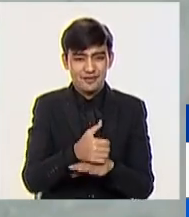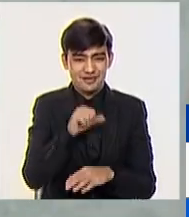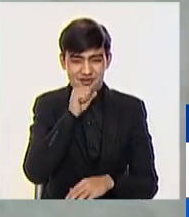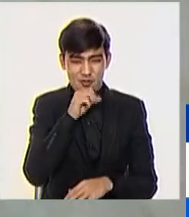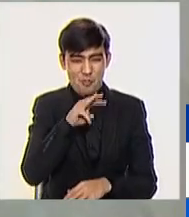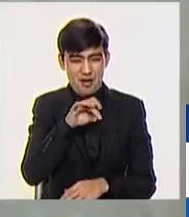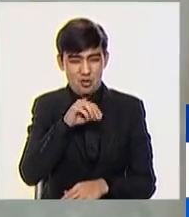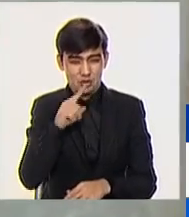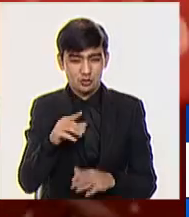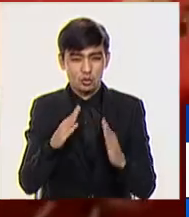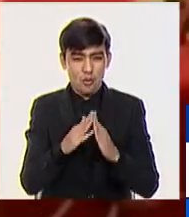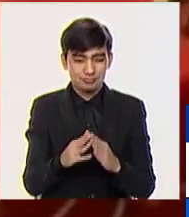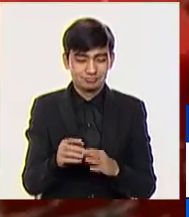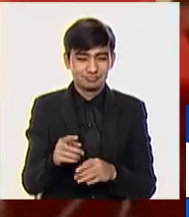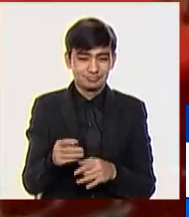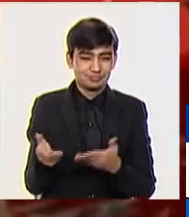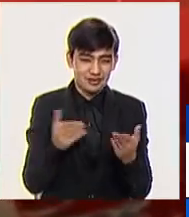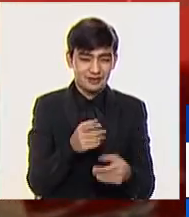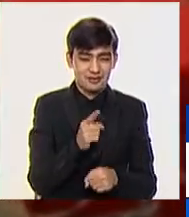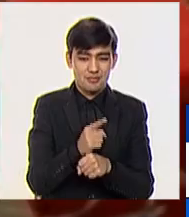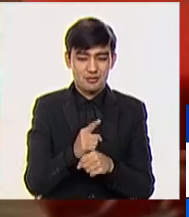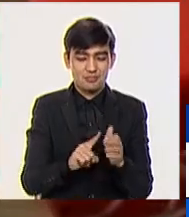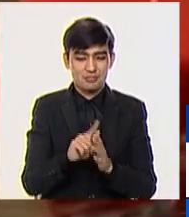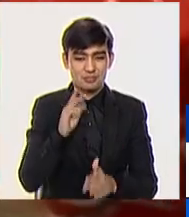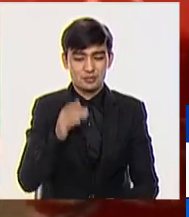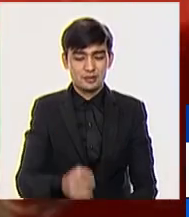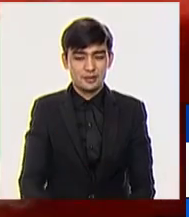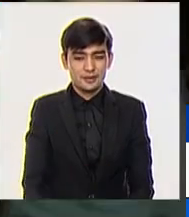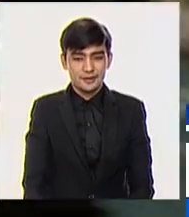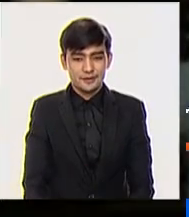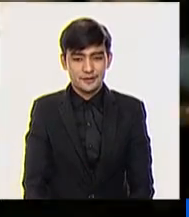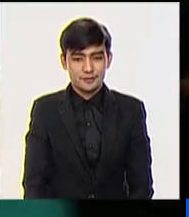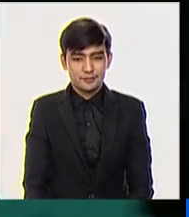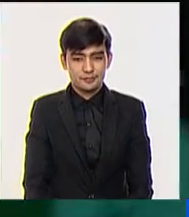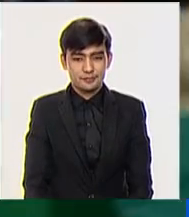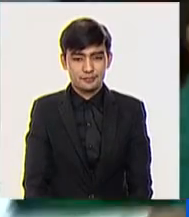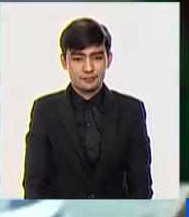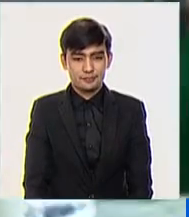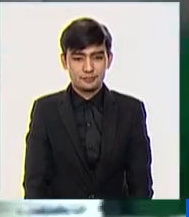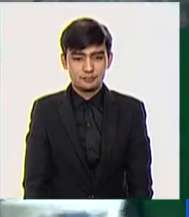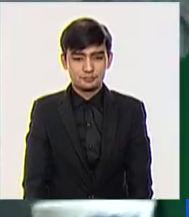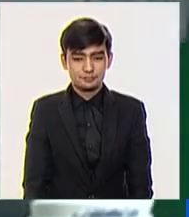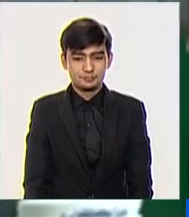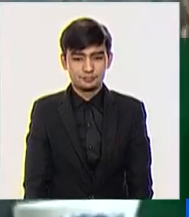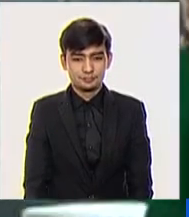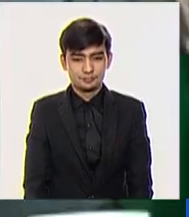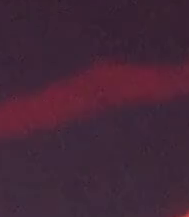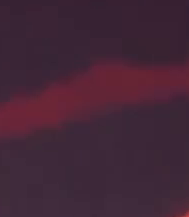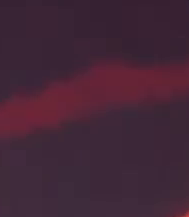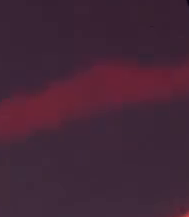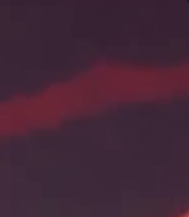аяз атаны да үйге кіргізуге тыйым салынады. Гүлнәс Сайлауқызы, Дидар Елеуов, Информ бюро,